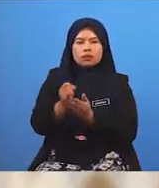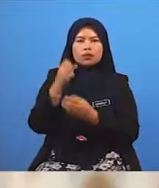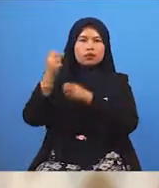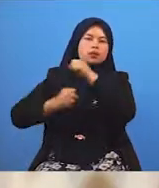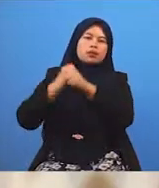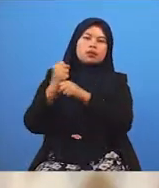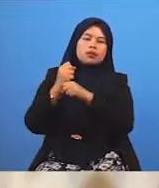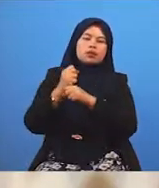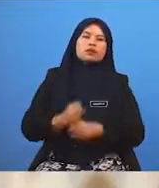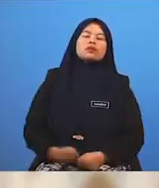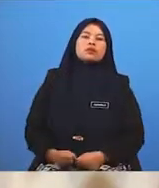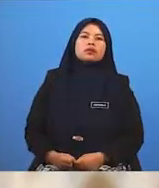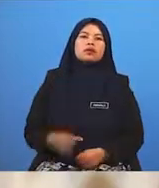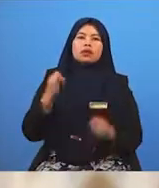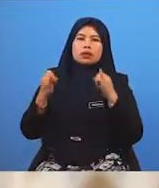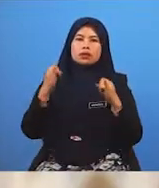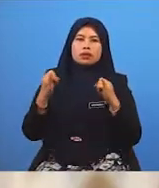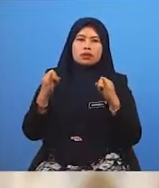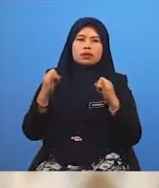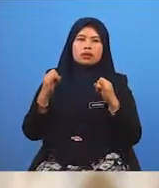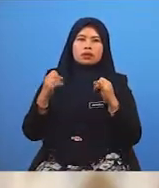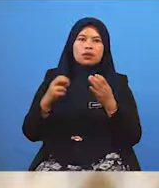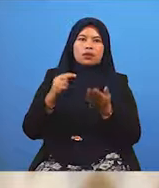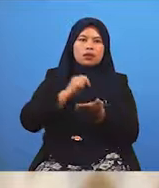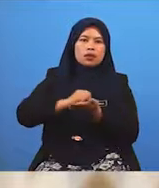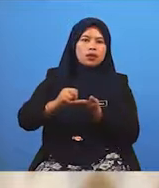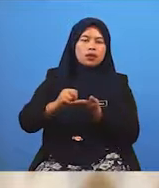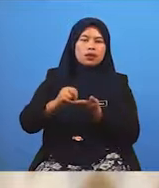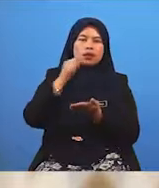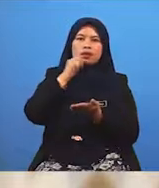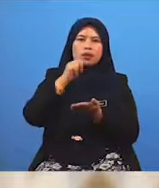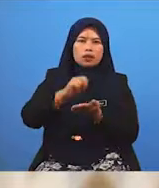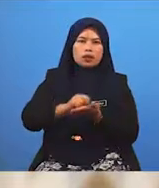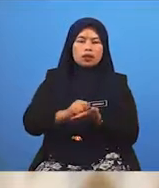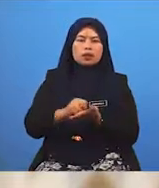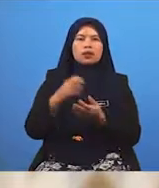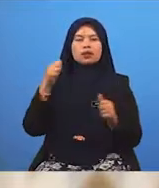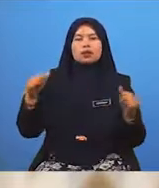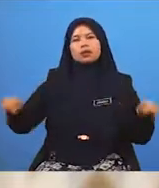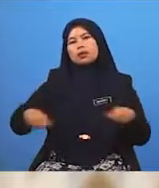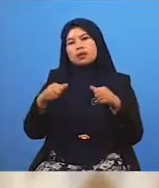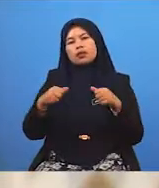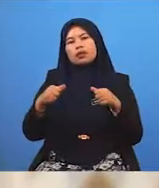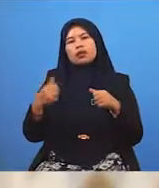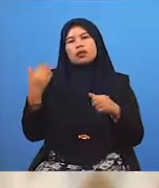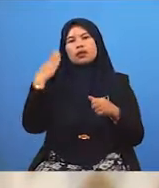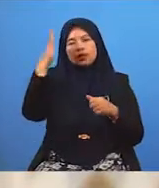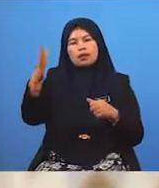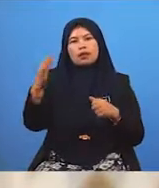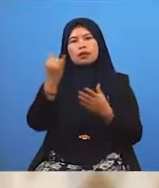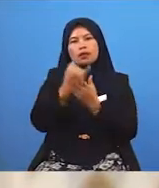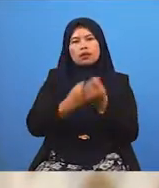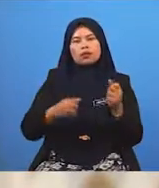bertoleransi. Sekiranya nilai tersebut diamalkan, maka akan lahirlah sebuah masyarakat yang aman,